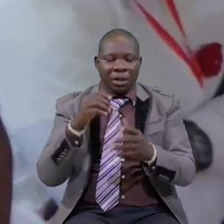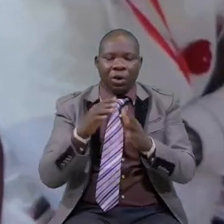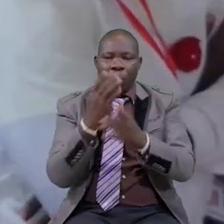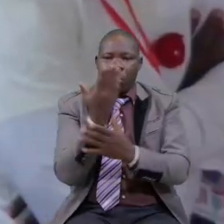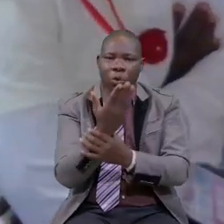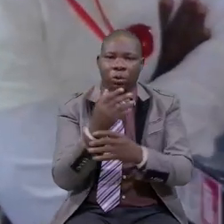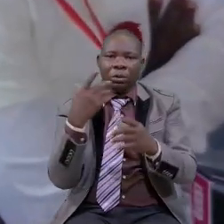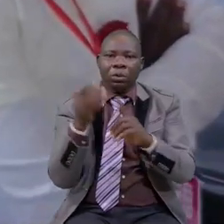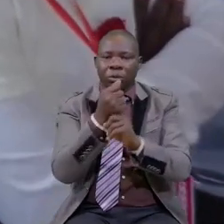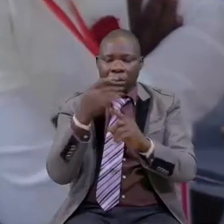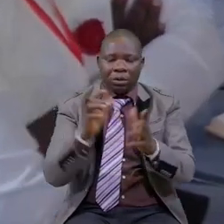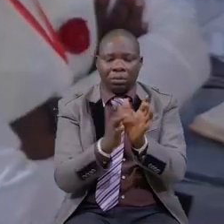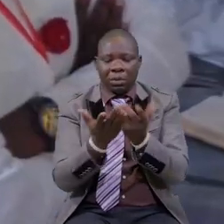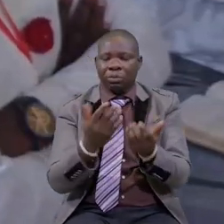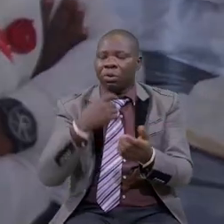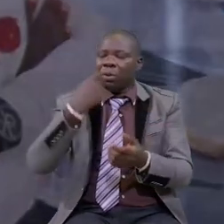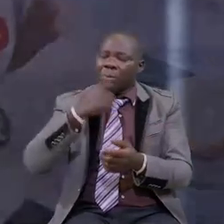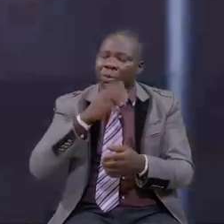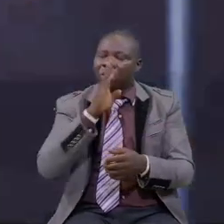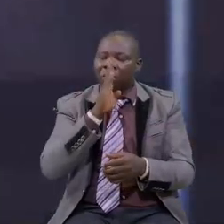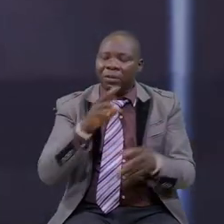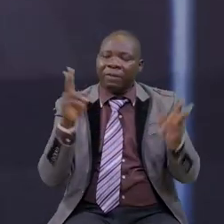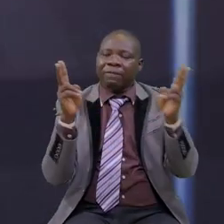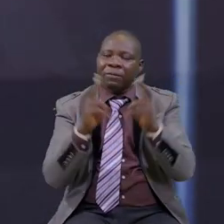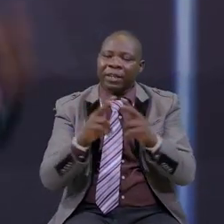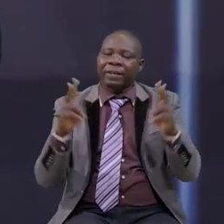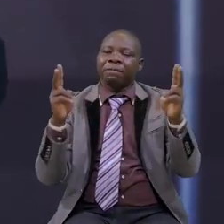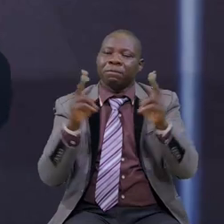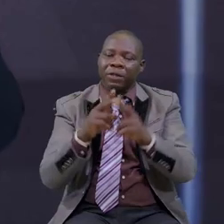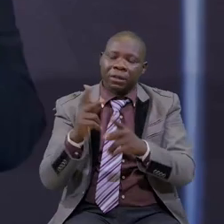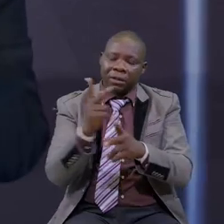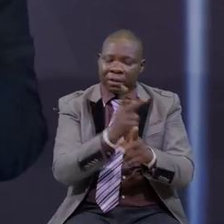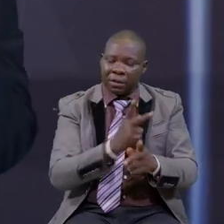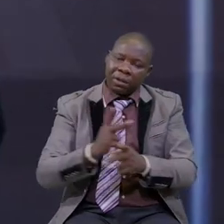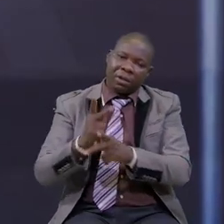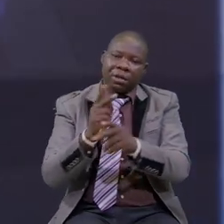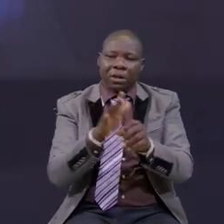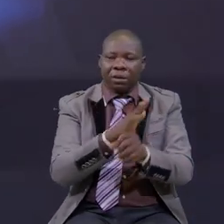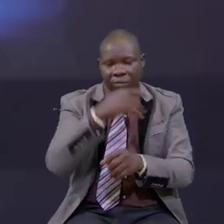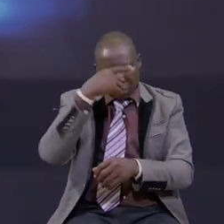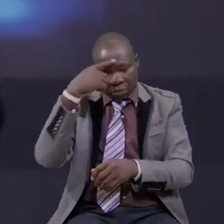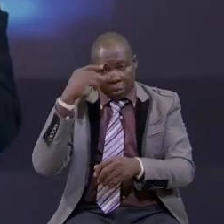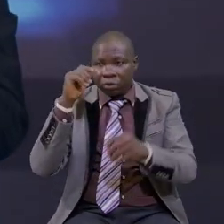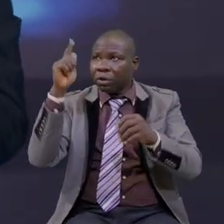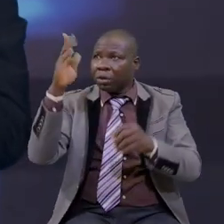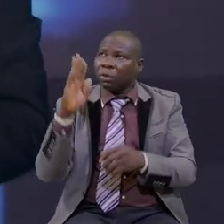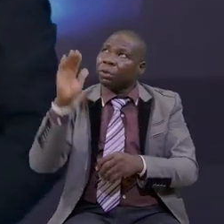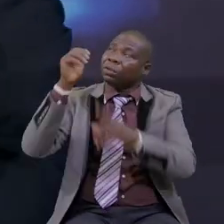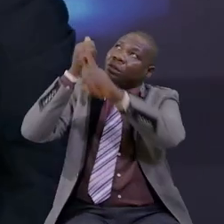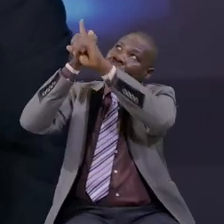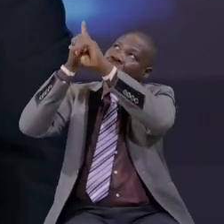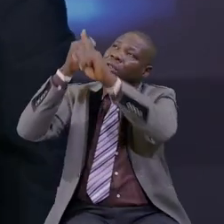Quiconque gère la Bible doit faire très attention. Parce que Dieu lui-même